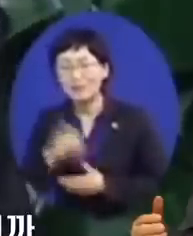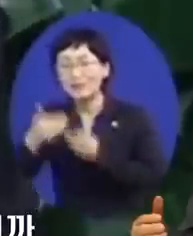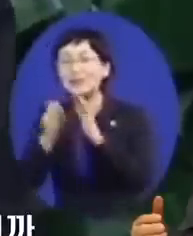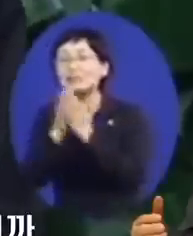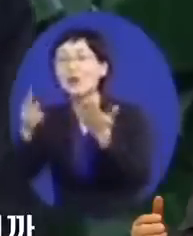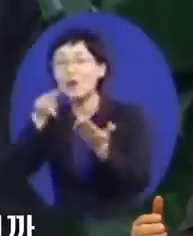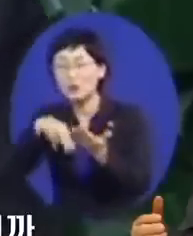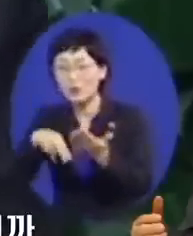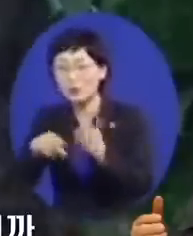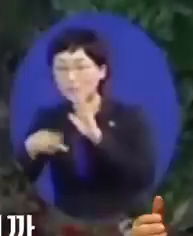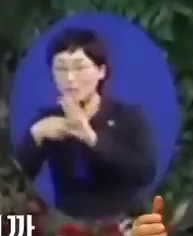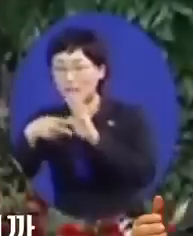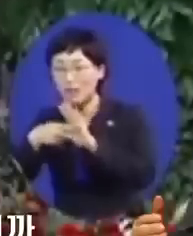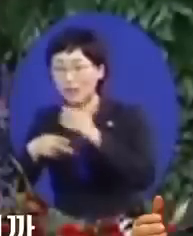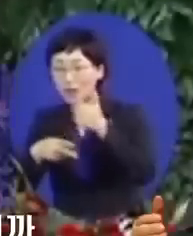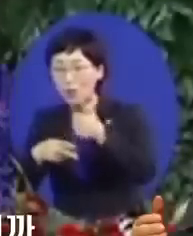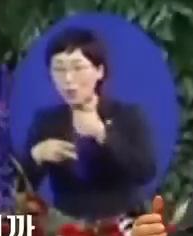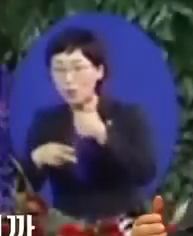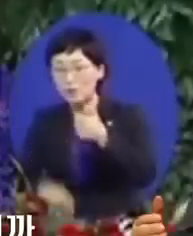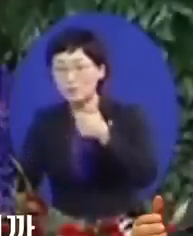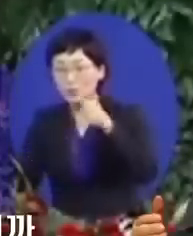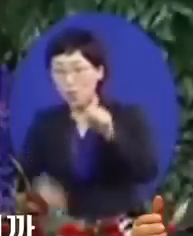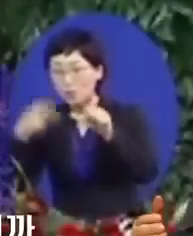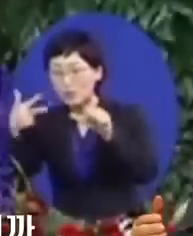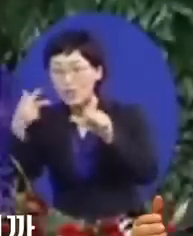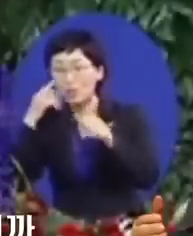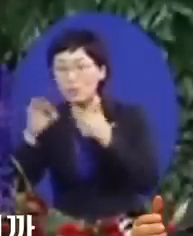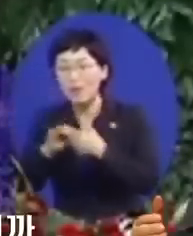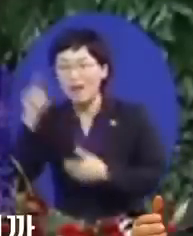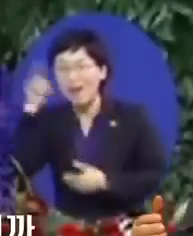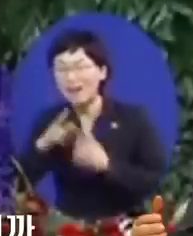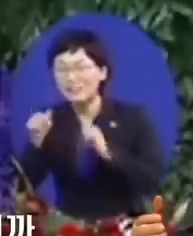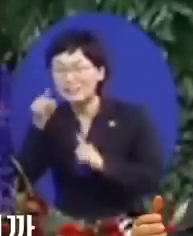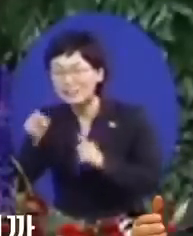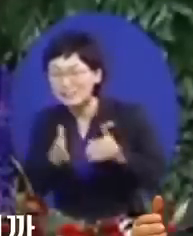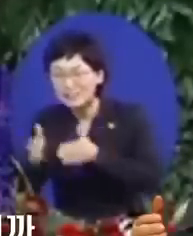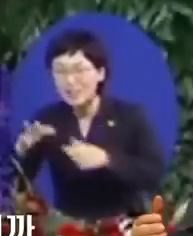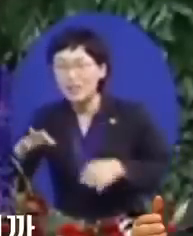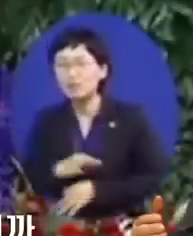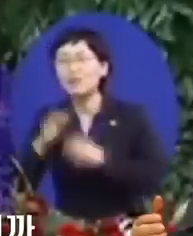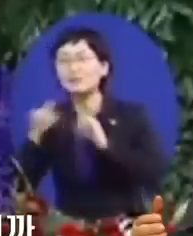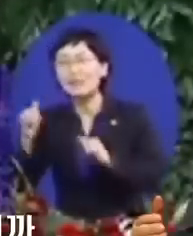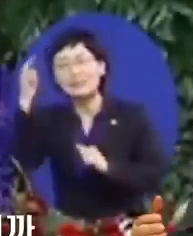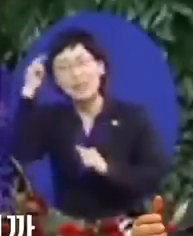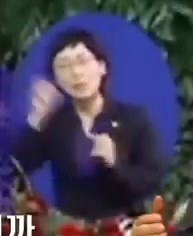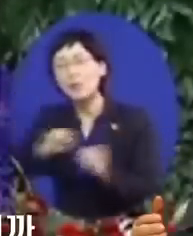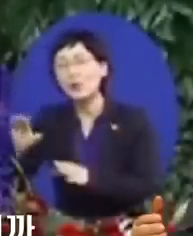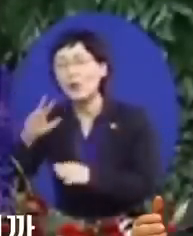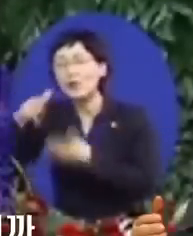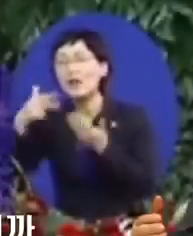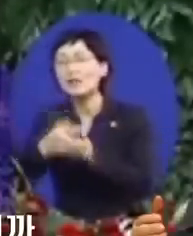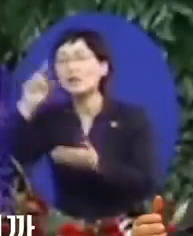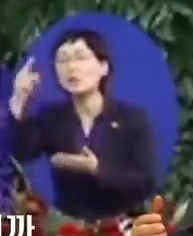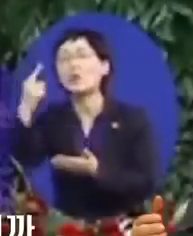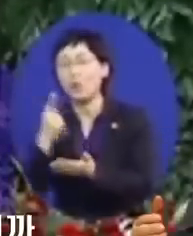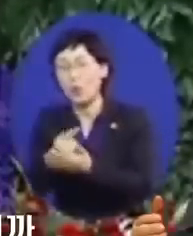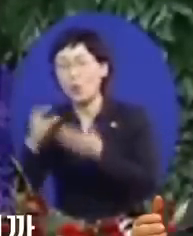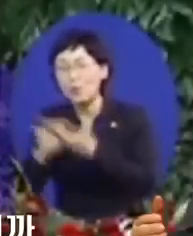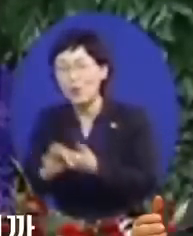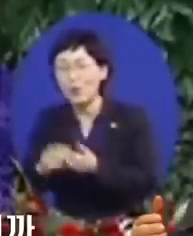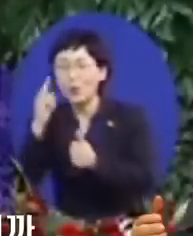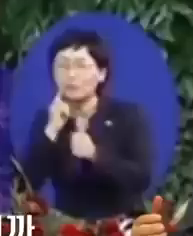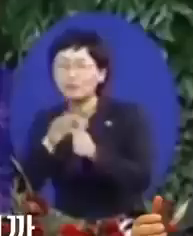이사야 55장 7절에 악인은 그 길을, 불의한 자는 그의 생각을 버리고 야훼께로 돌아오라. 그리하면 그가 긍휼히